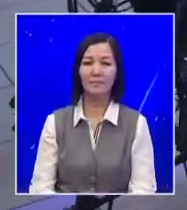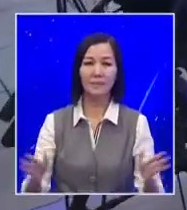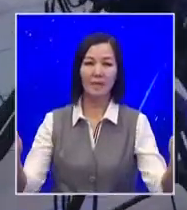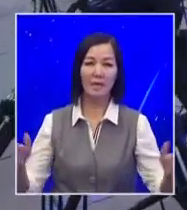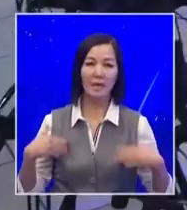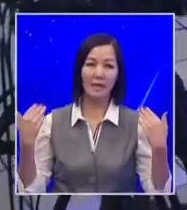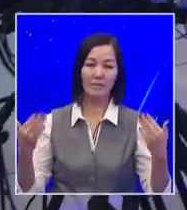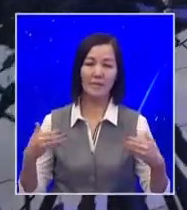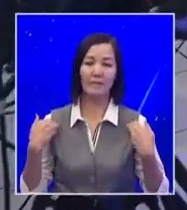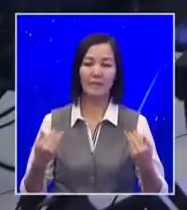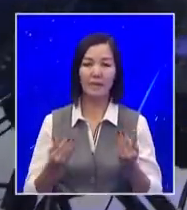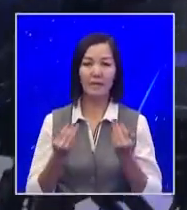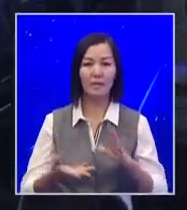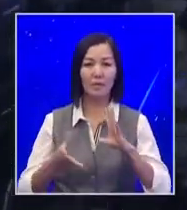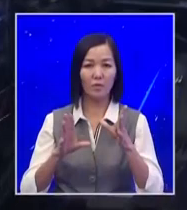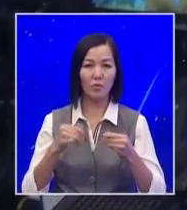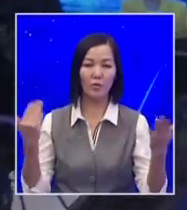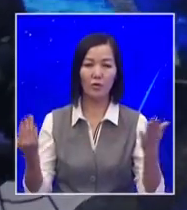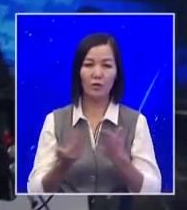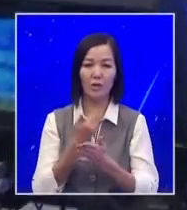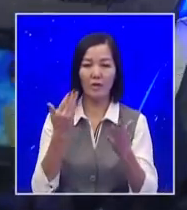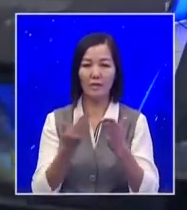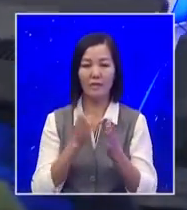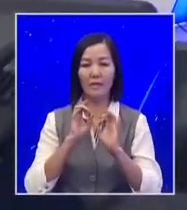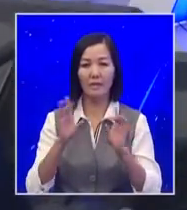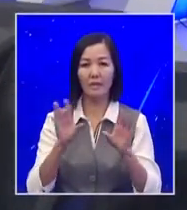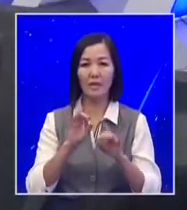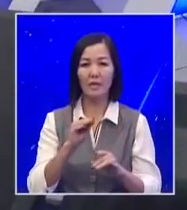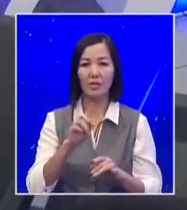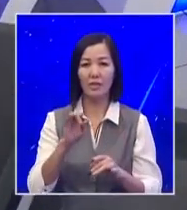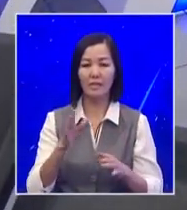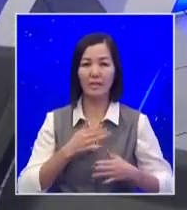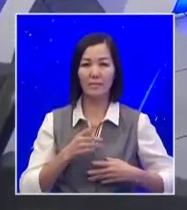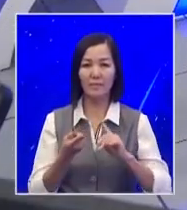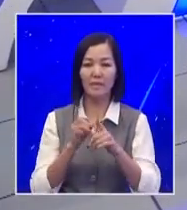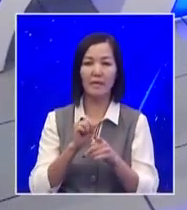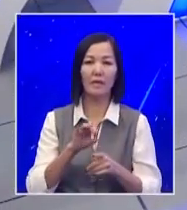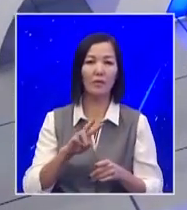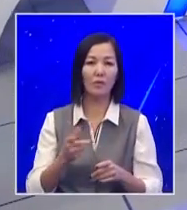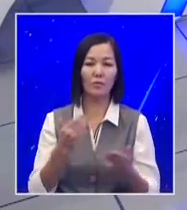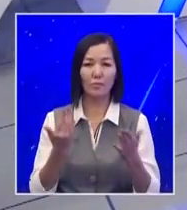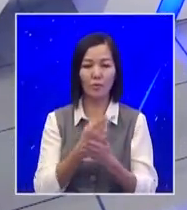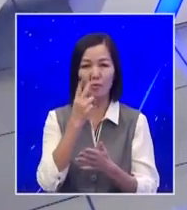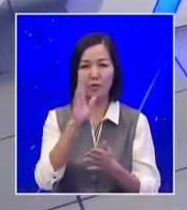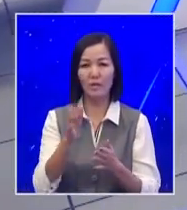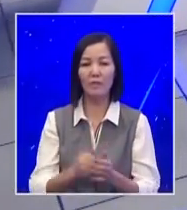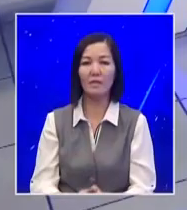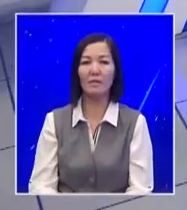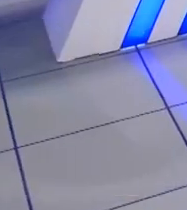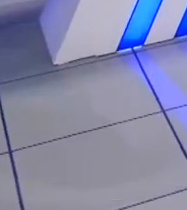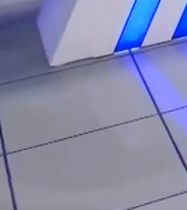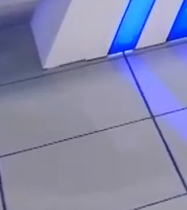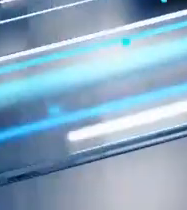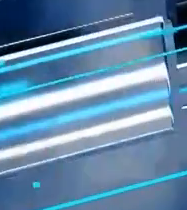Армстер аймақтың бас арнасының тікелей эфирінде жаңалықтар. Студияда Жазира Исаева, сурда аудармада Айгүл Жұмашқызы. Бүгін көретіндеріңіз.